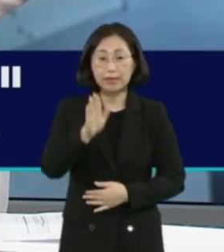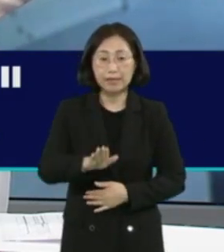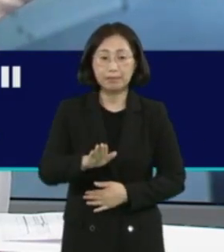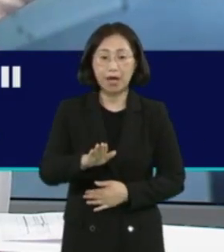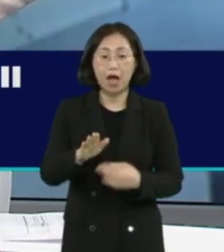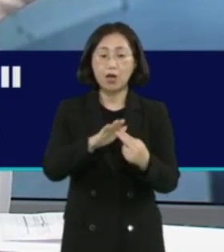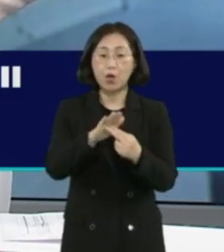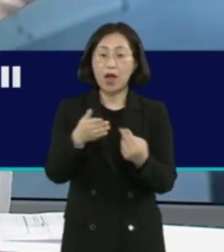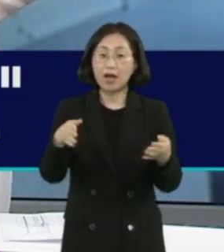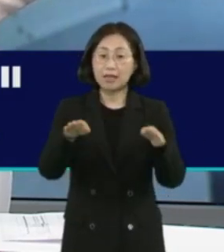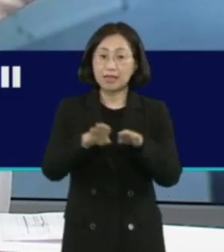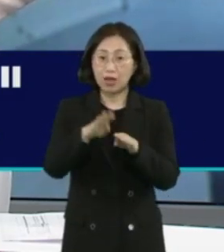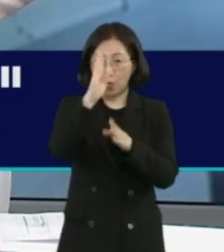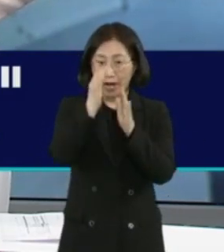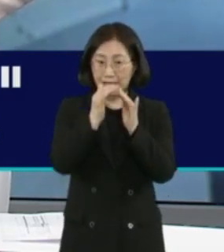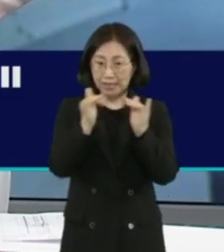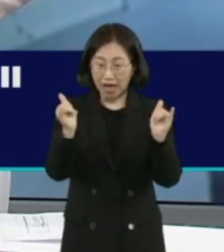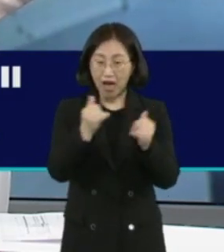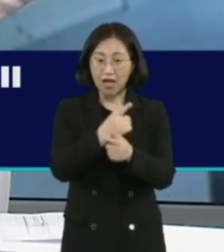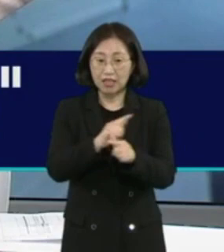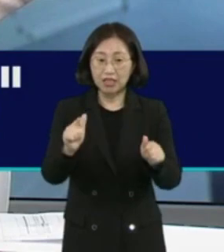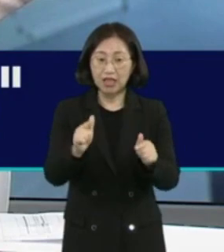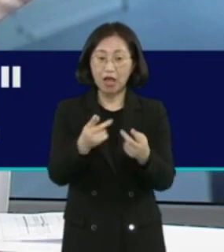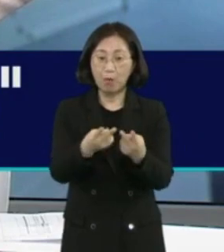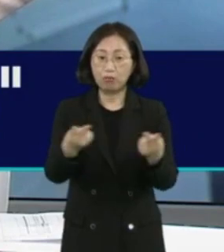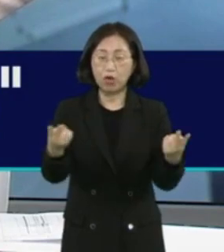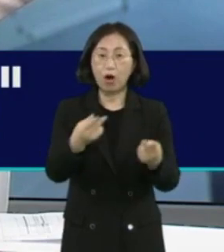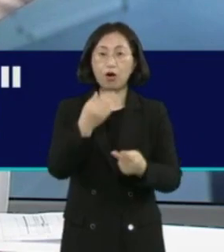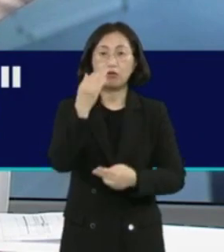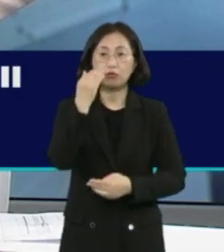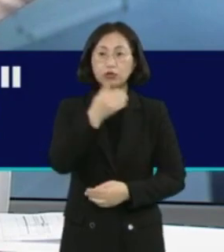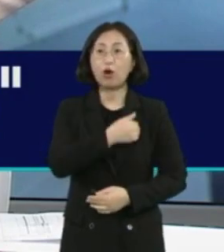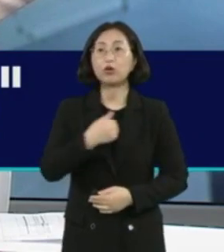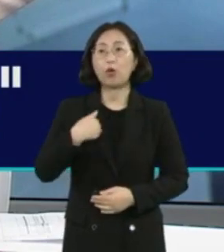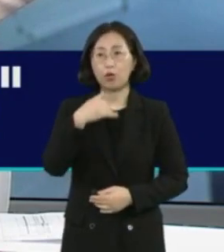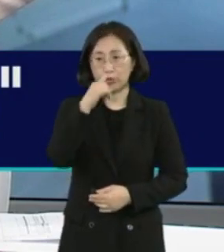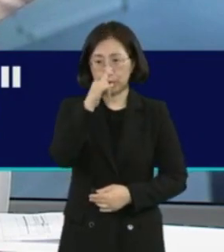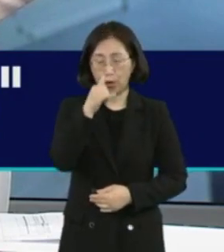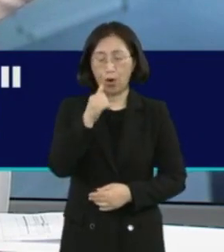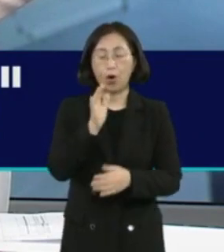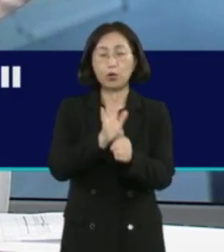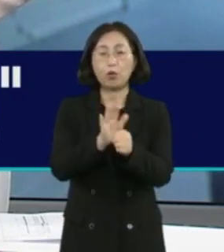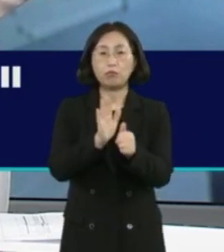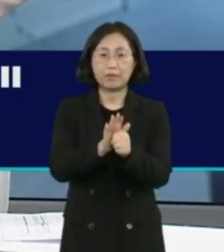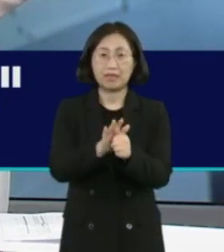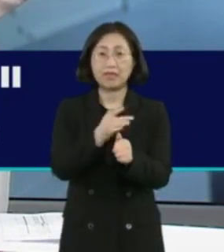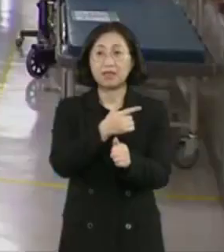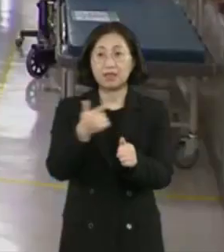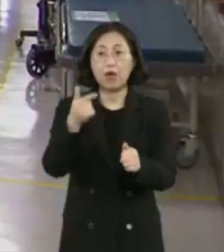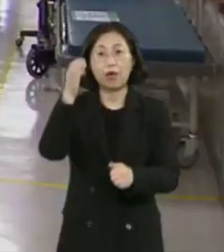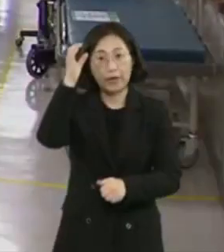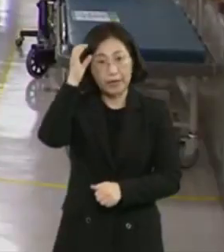요양시설 환자들을 비롯해 추가 병상 확보로 큰 도움이 될 걸로 보입니다. 이수복 기자입니다.